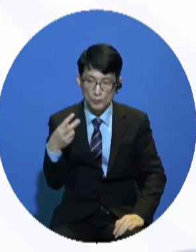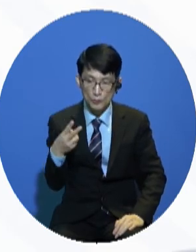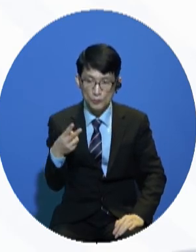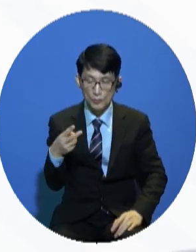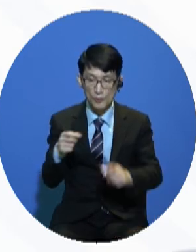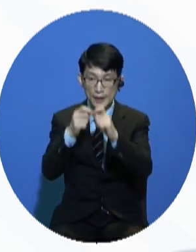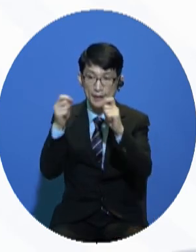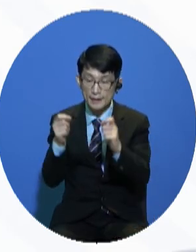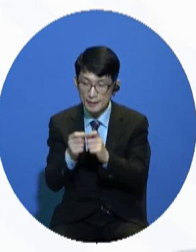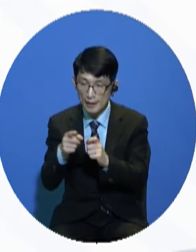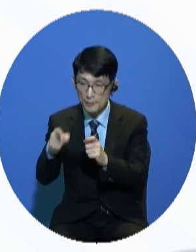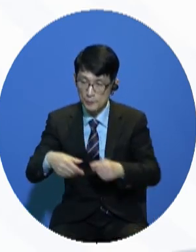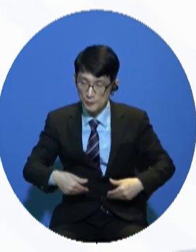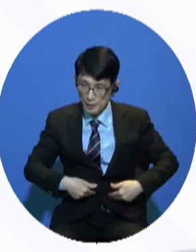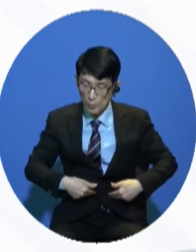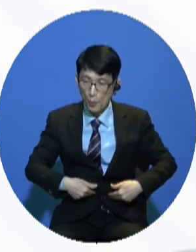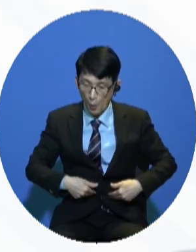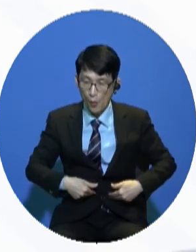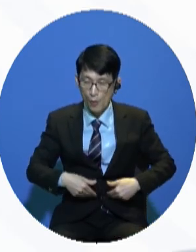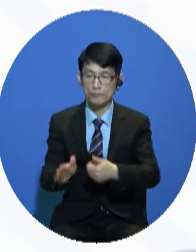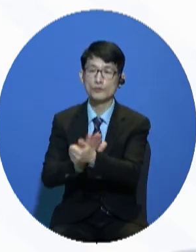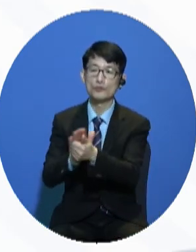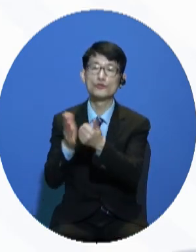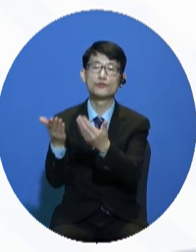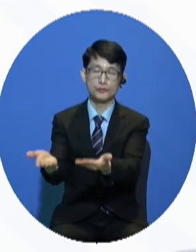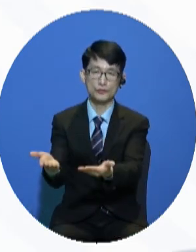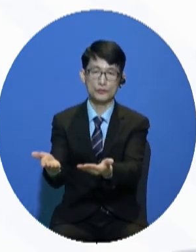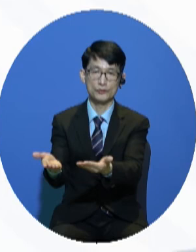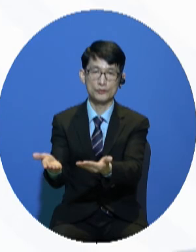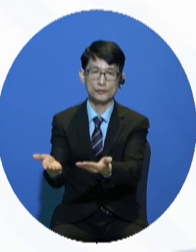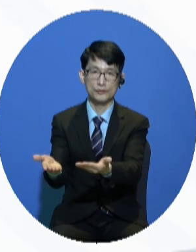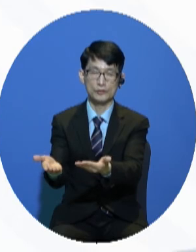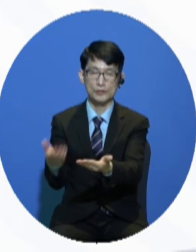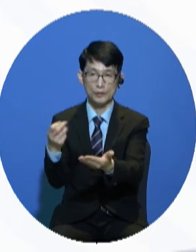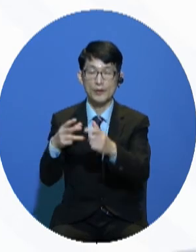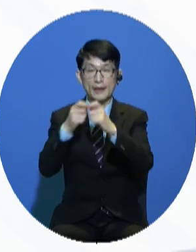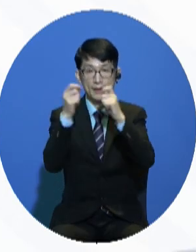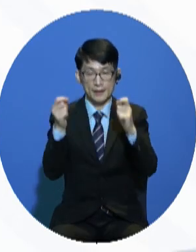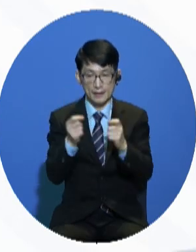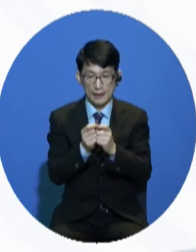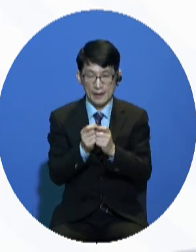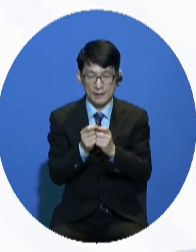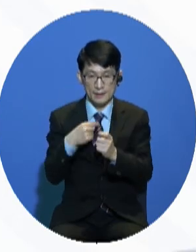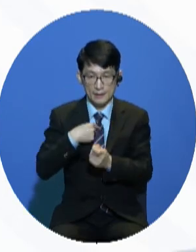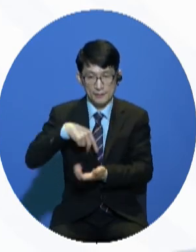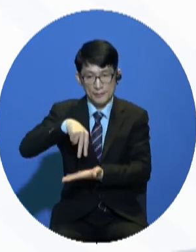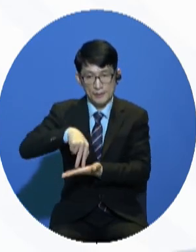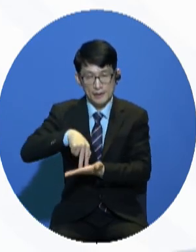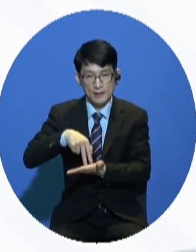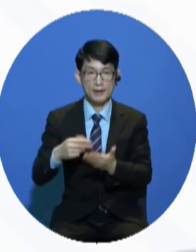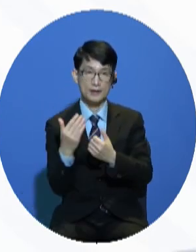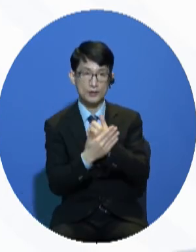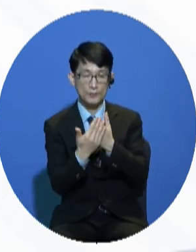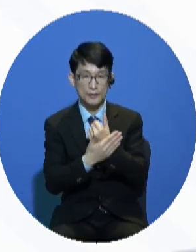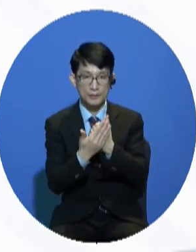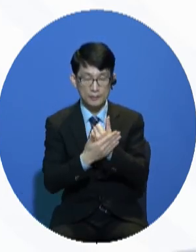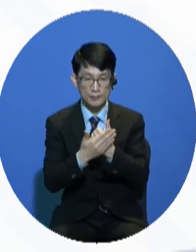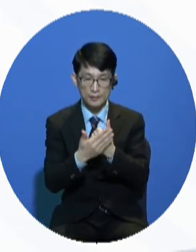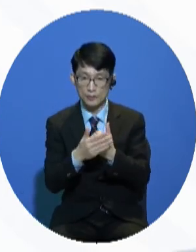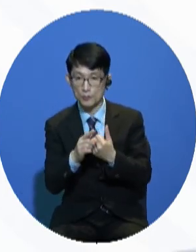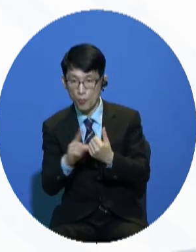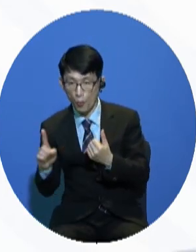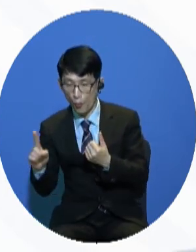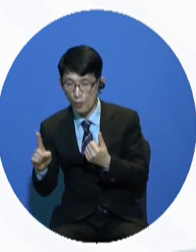서비스 적격자를 선정하는 그런 시스템을 가지고 있고, 또 개인 중심의 어떤 그 서비스에 대한 지원 양과